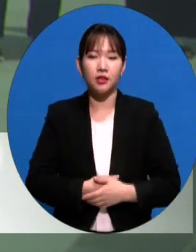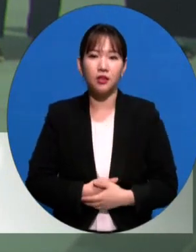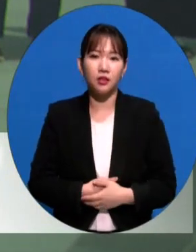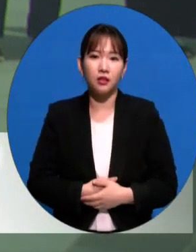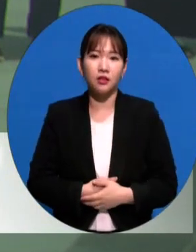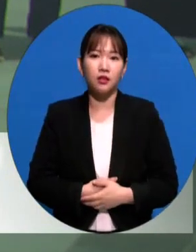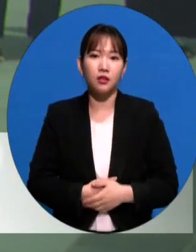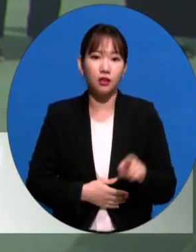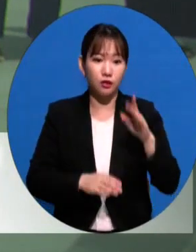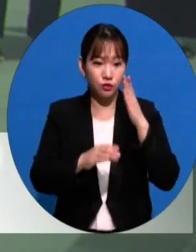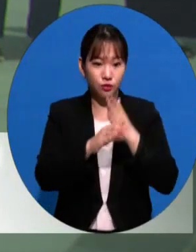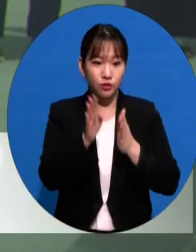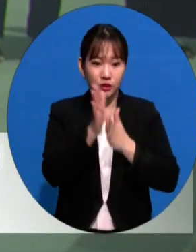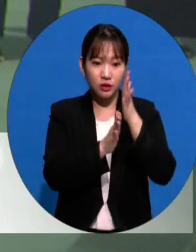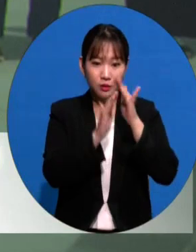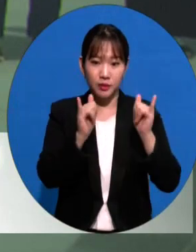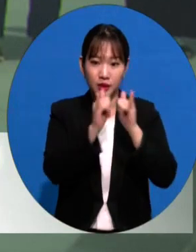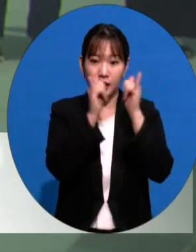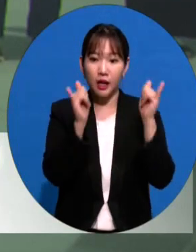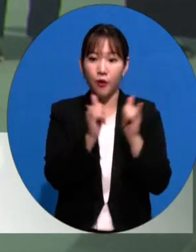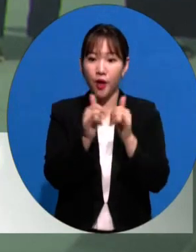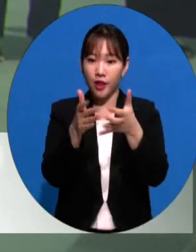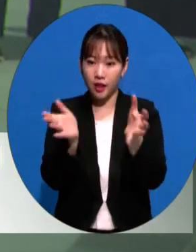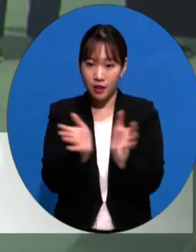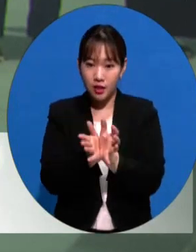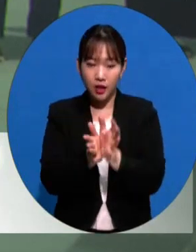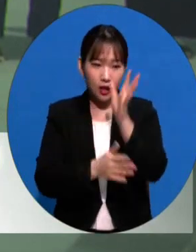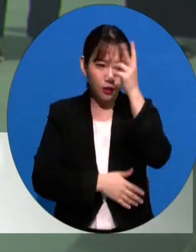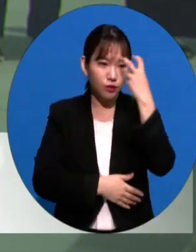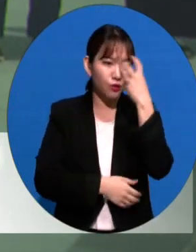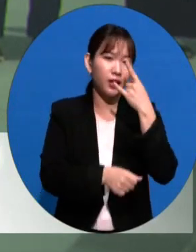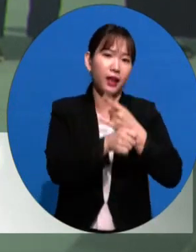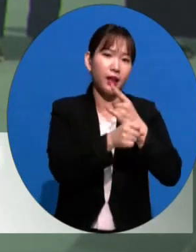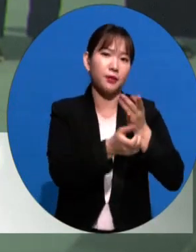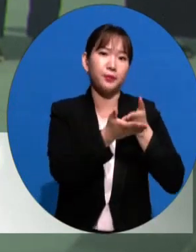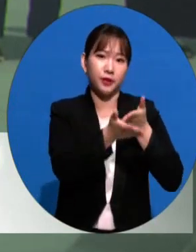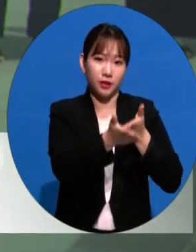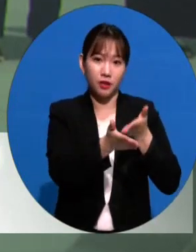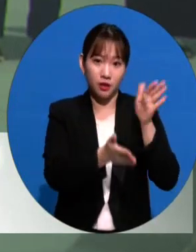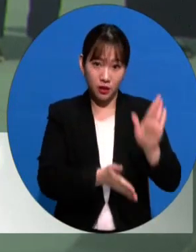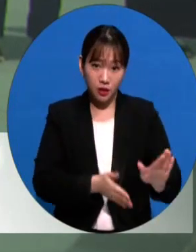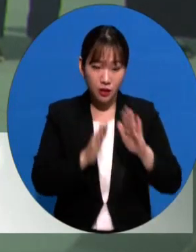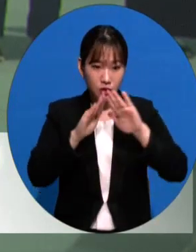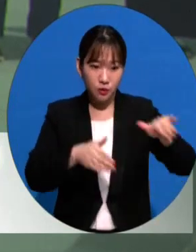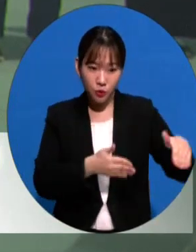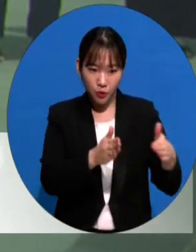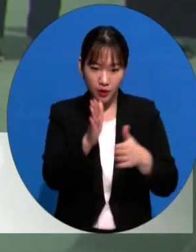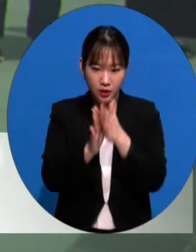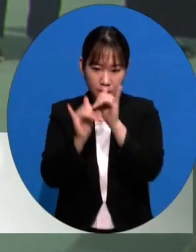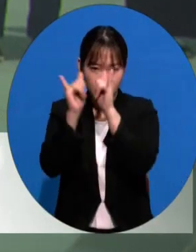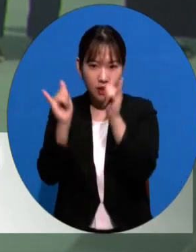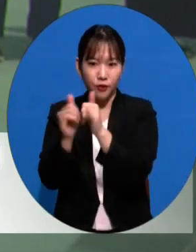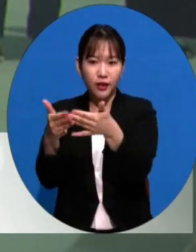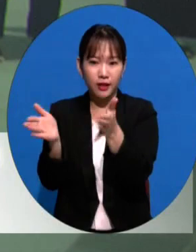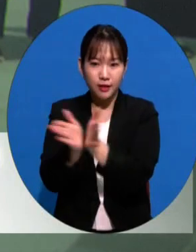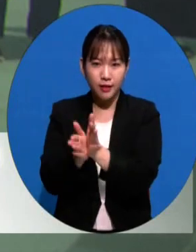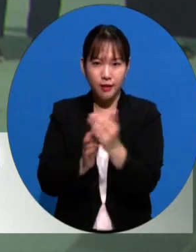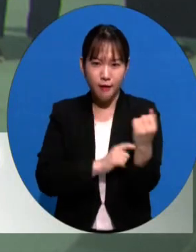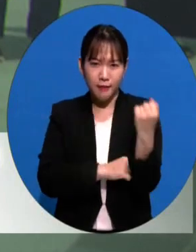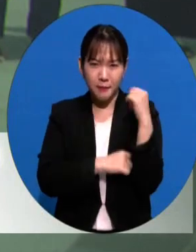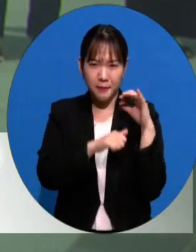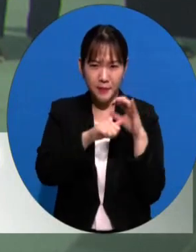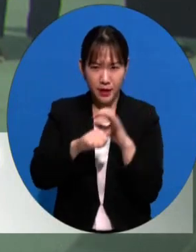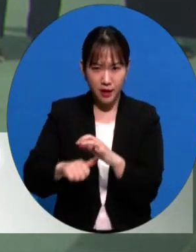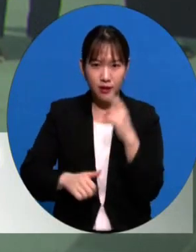이런 가운데 시민사회단체들이 경찰에 수사를 촉구하고 있는데 전라남도가 시민사회에 단체에도